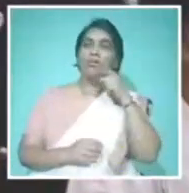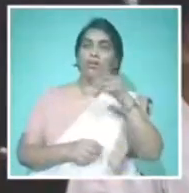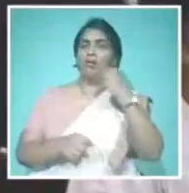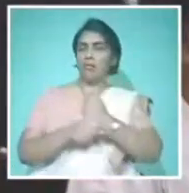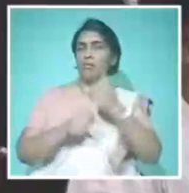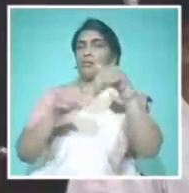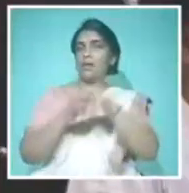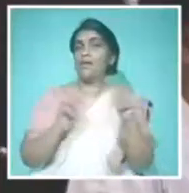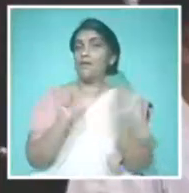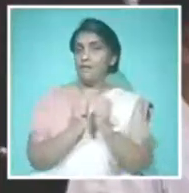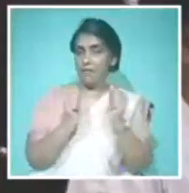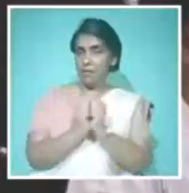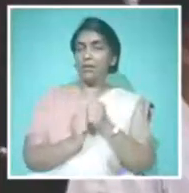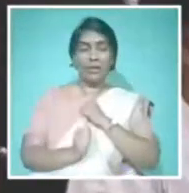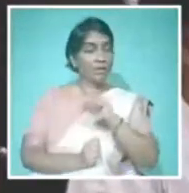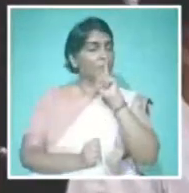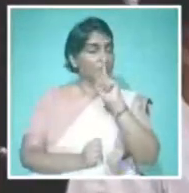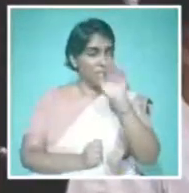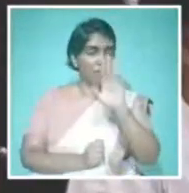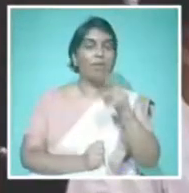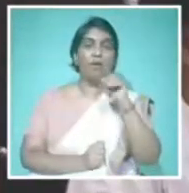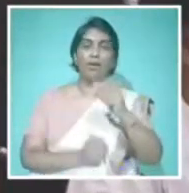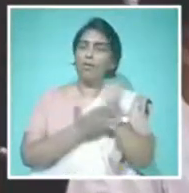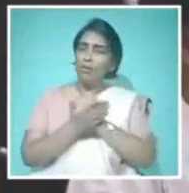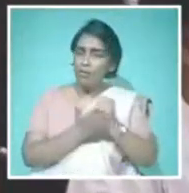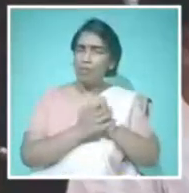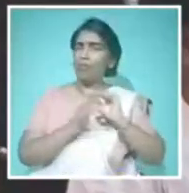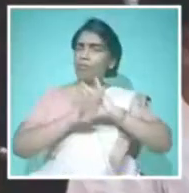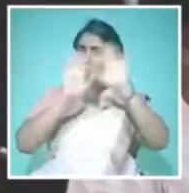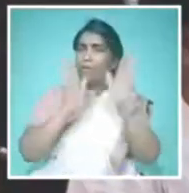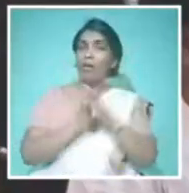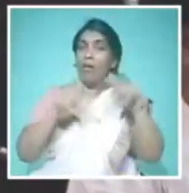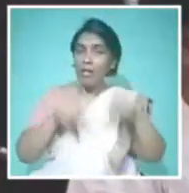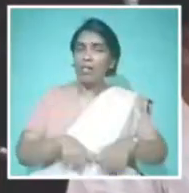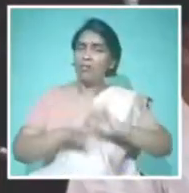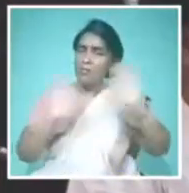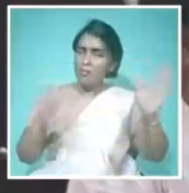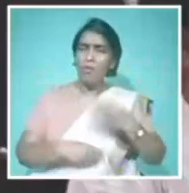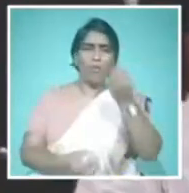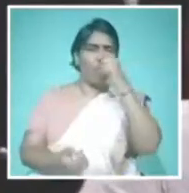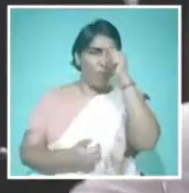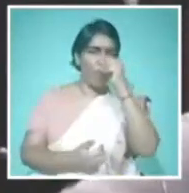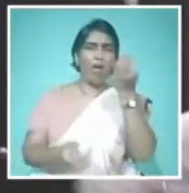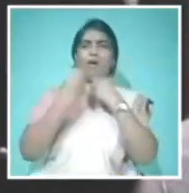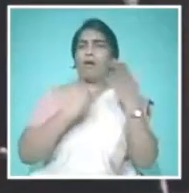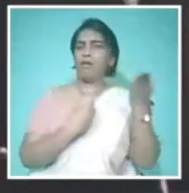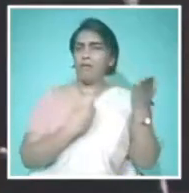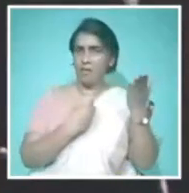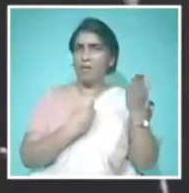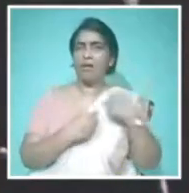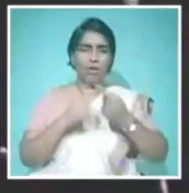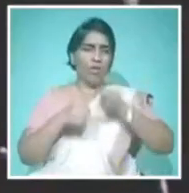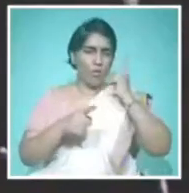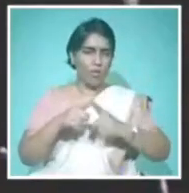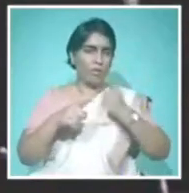ආණ්ඩු පක්ෂයේ කට්ටියට අපි මතක් කරලා දෙන්න ඕන සියලු තැන් වලින් තාම හොරා කරනවා සියලු තැන් වලින් තාම හොරා කරනවා මම